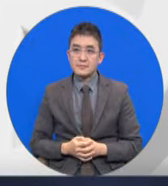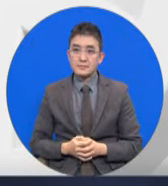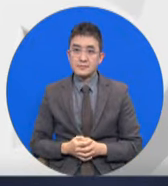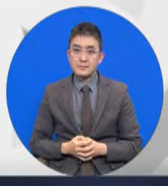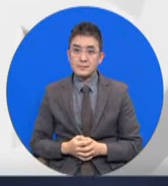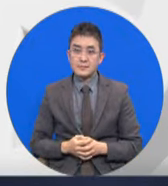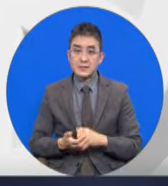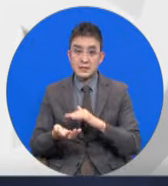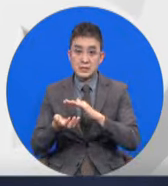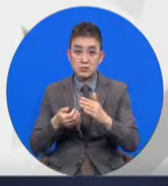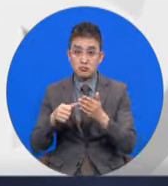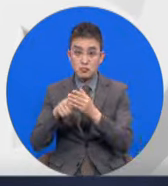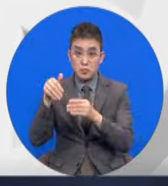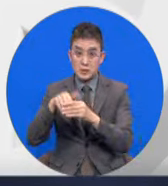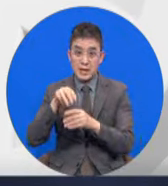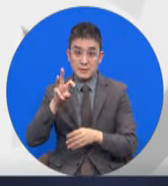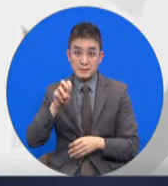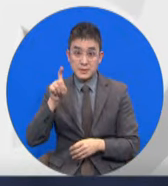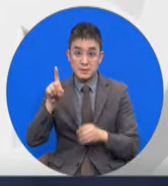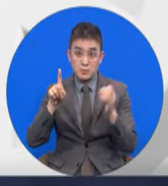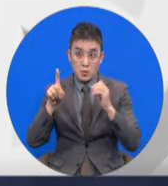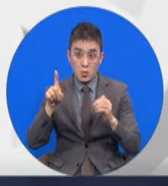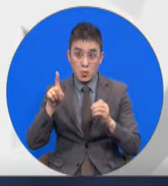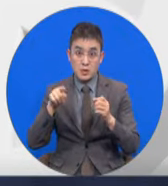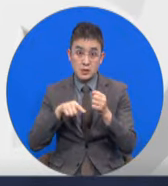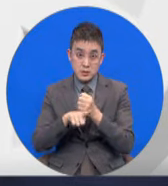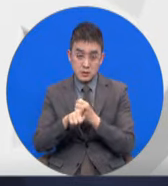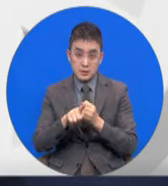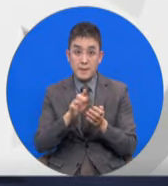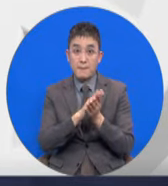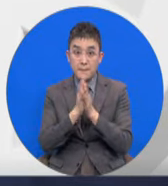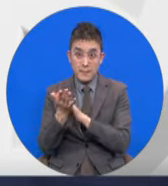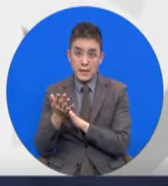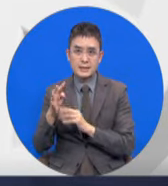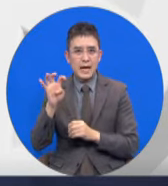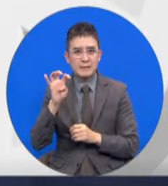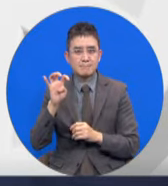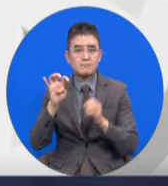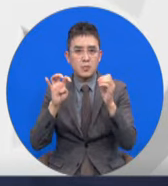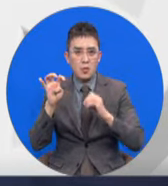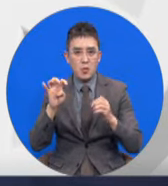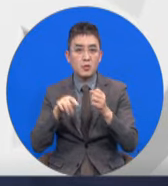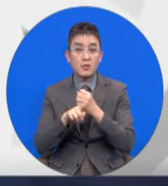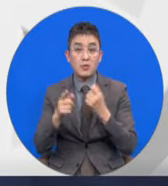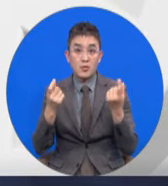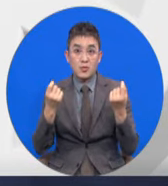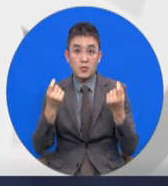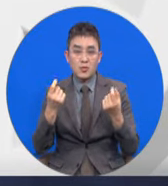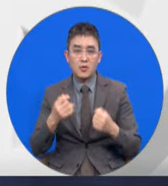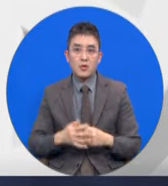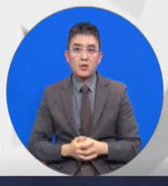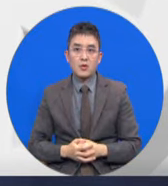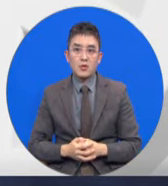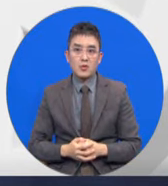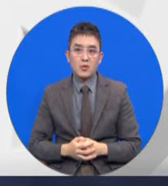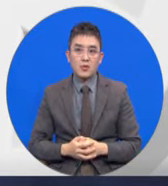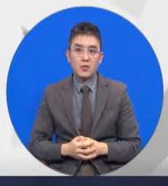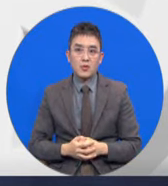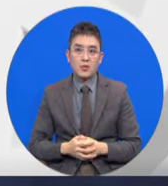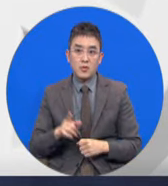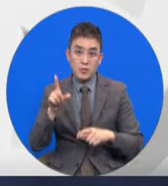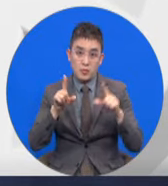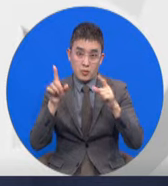31.28%는 41% 정도에 해당되는 퍼센테이지입니다. 투표율이. 그래서 기본적으로 지금 이 추세가 그대로